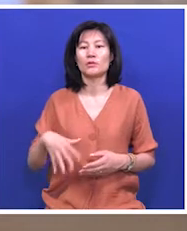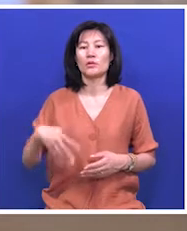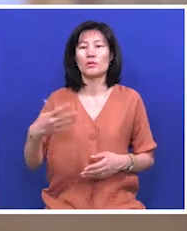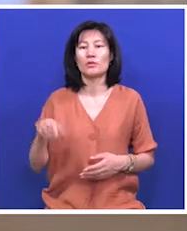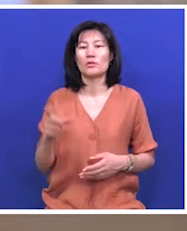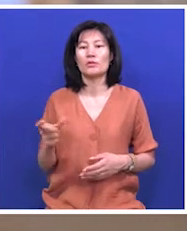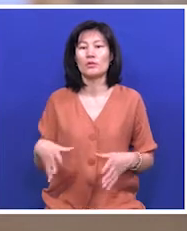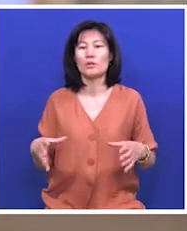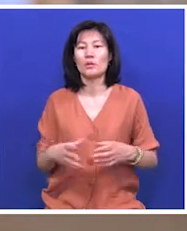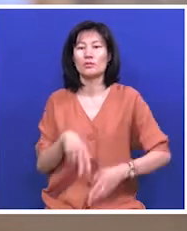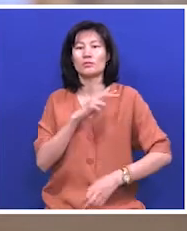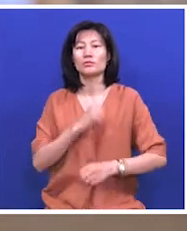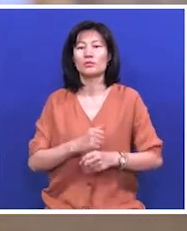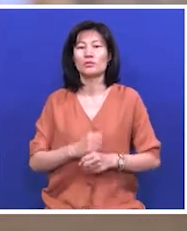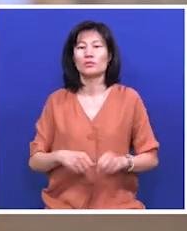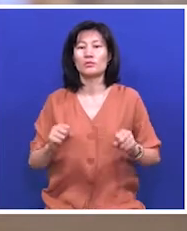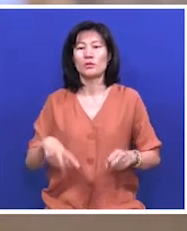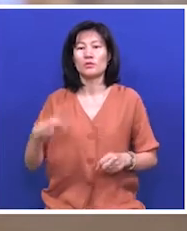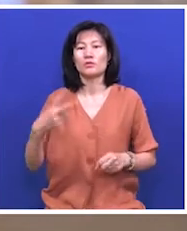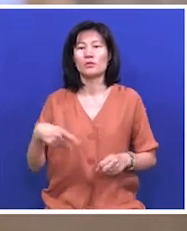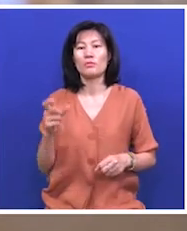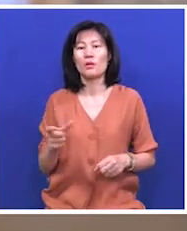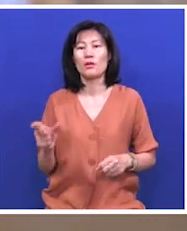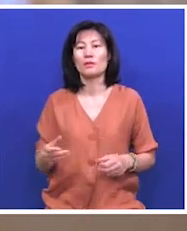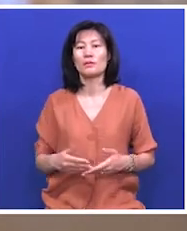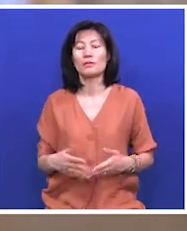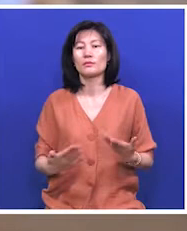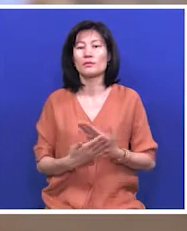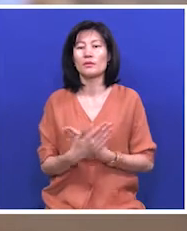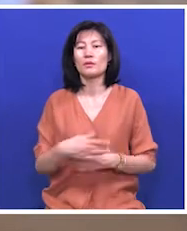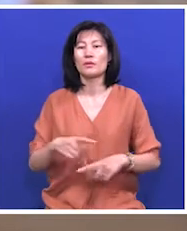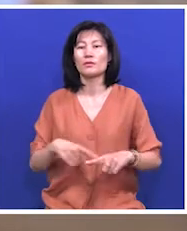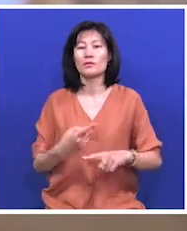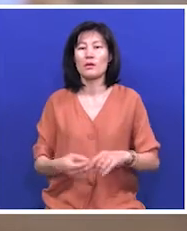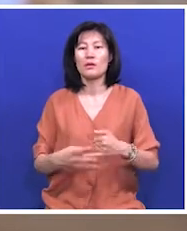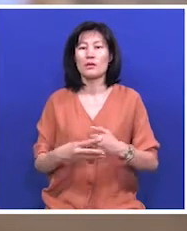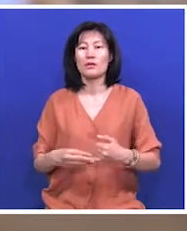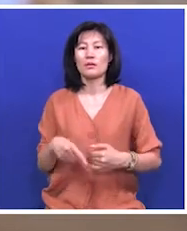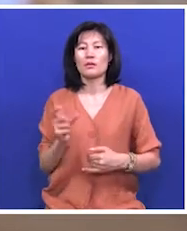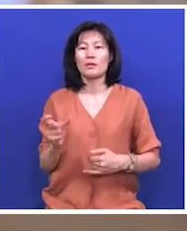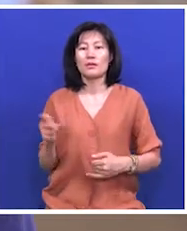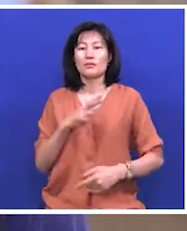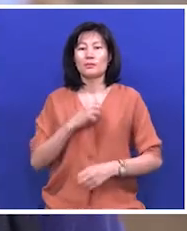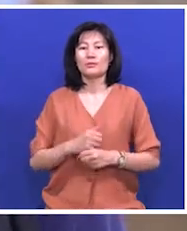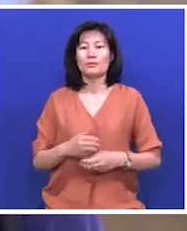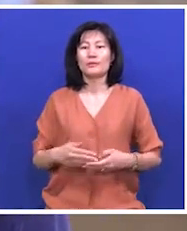қоластымызда 50 шақтардың бір істейді. Оның ішінде 20 адам жаңағы осы жергілікті адамдар.